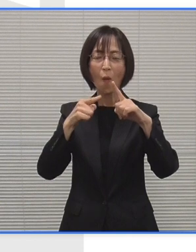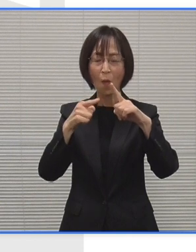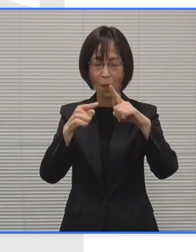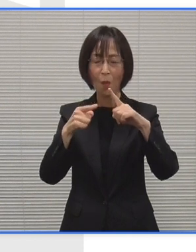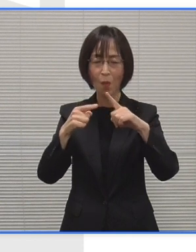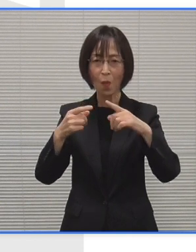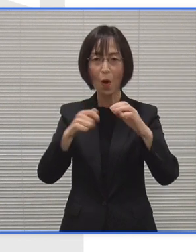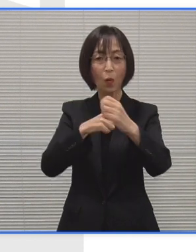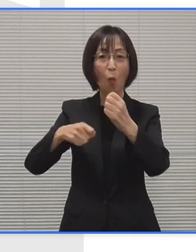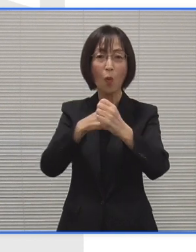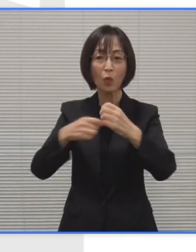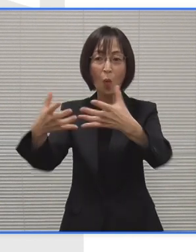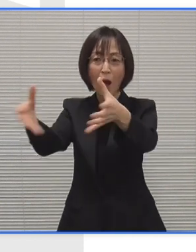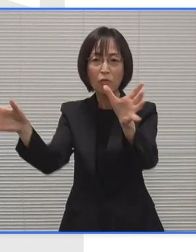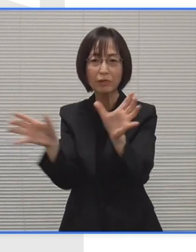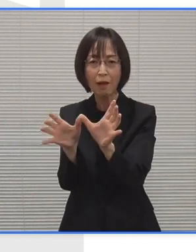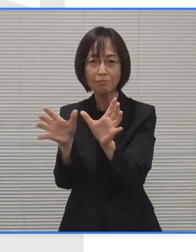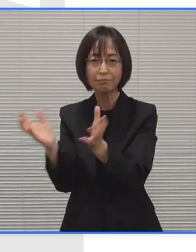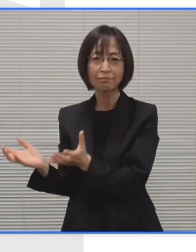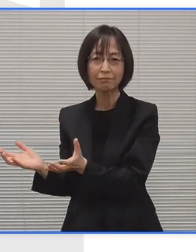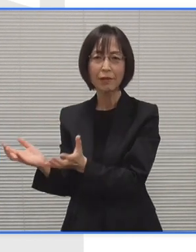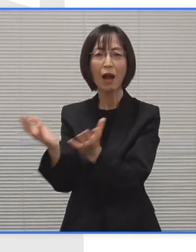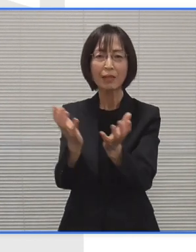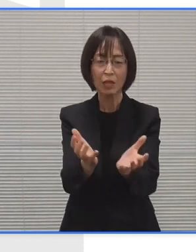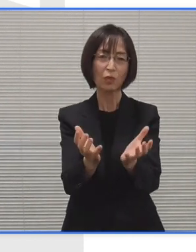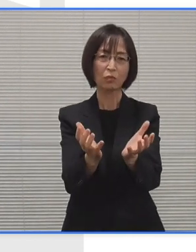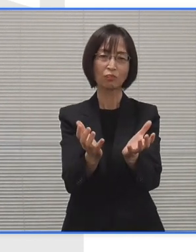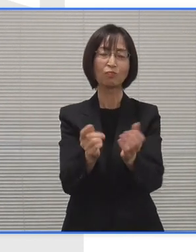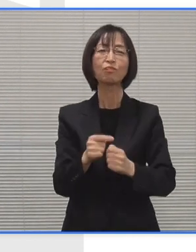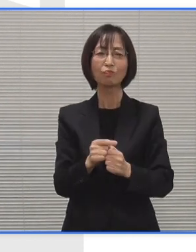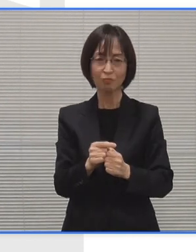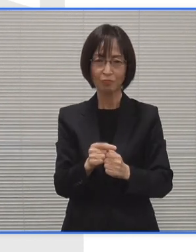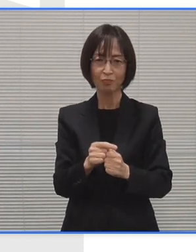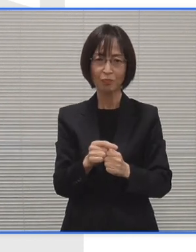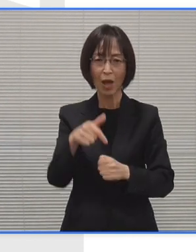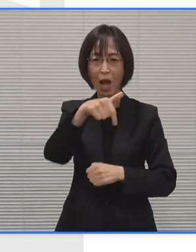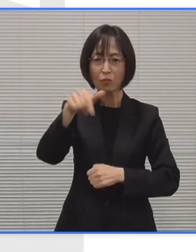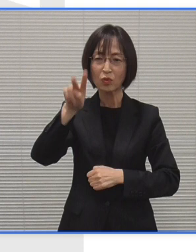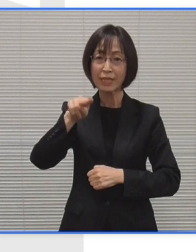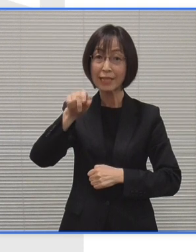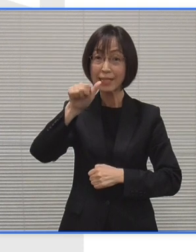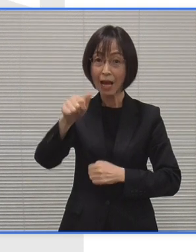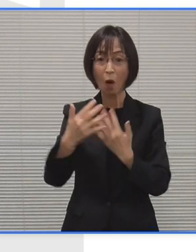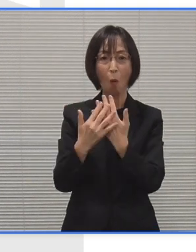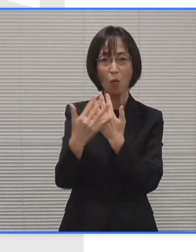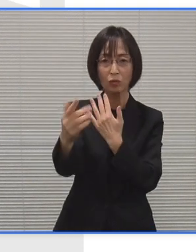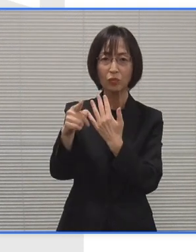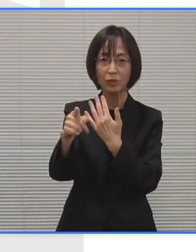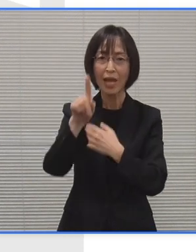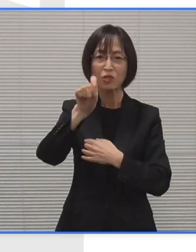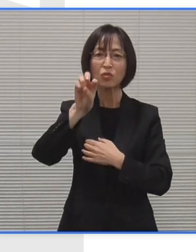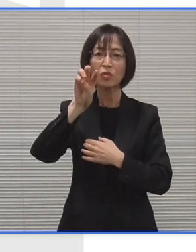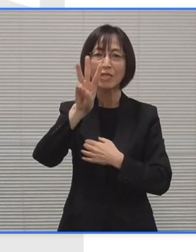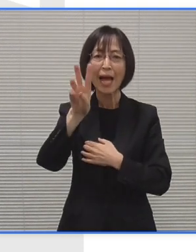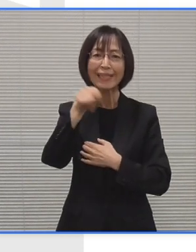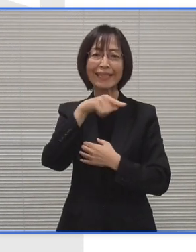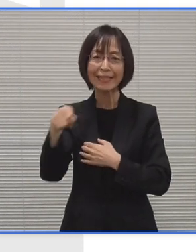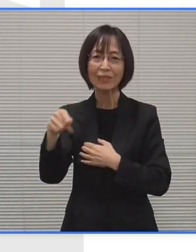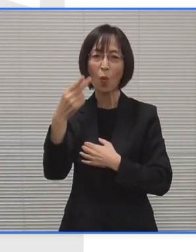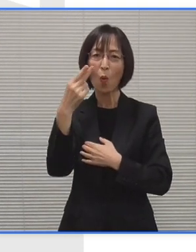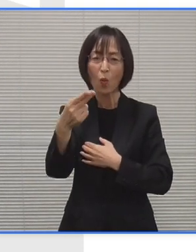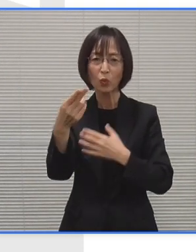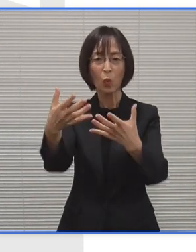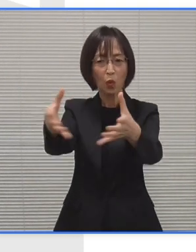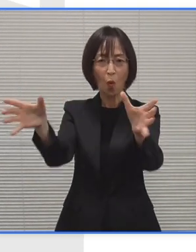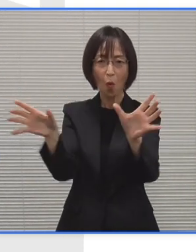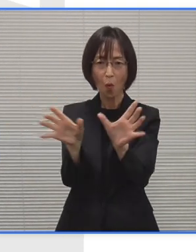てくれることになりました。ブリリアホールで13人の都教メンバーが見学アンサンブル